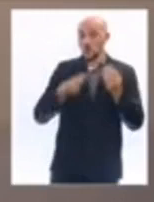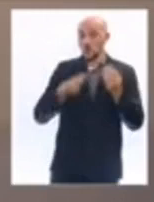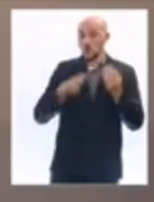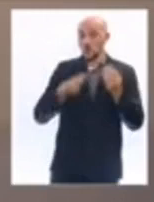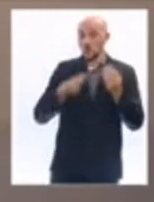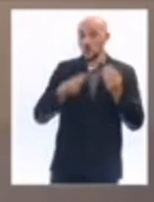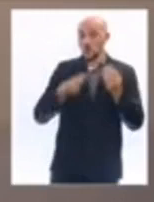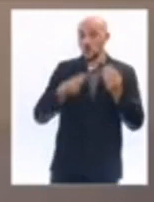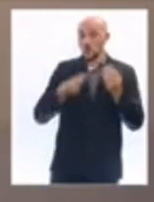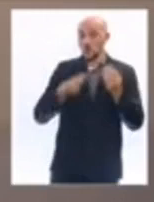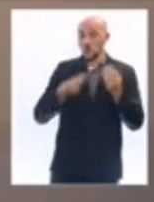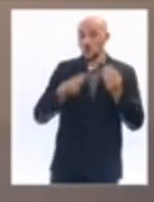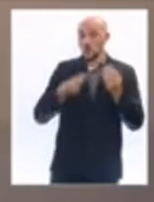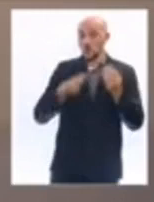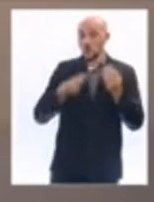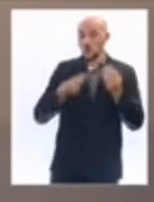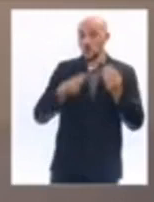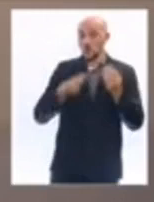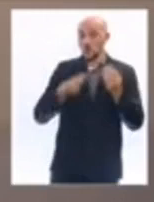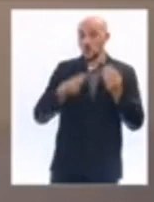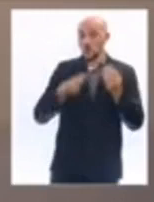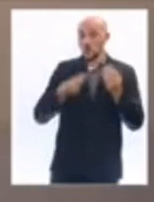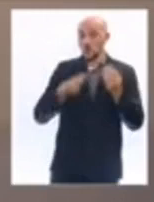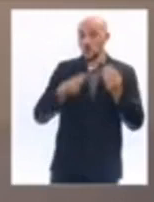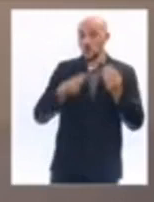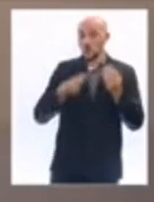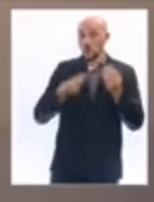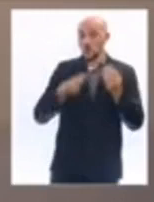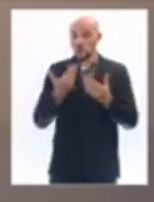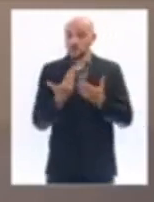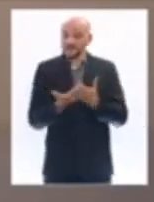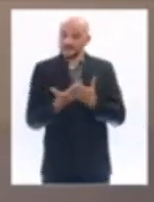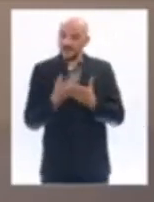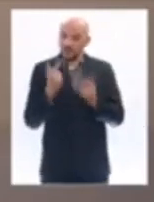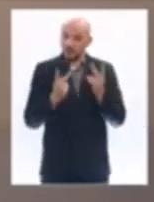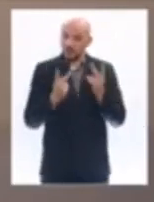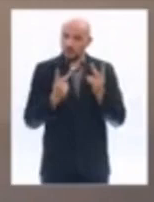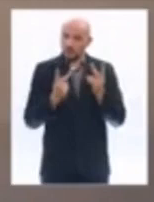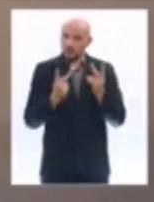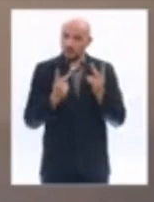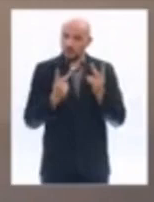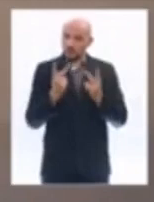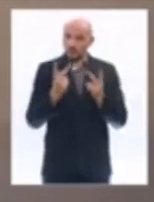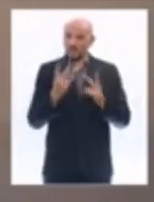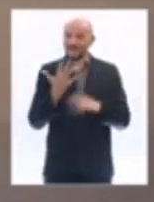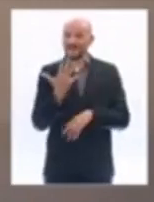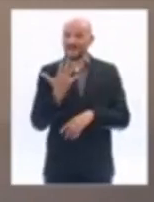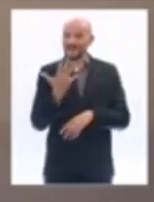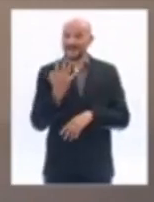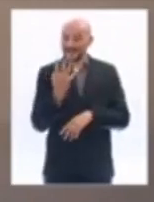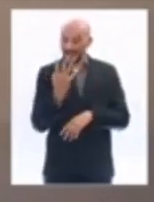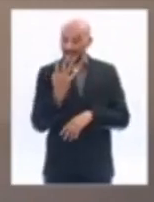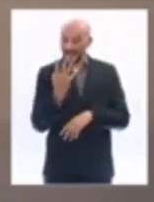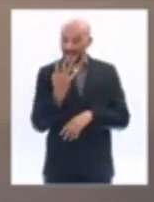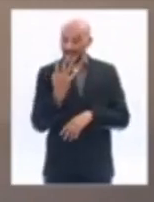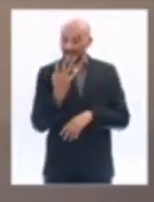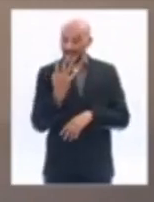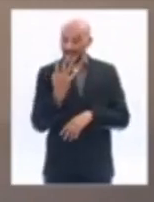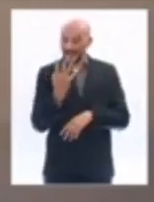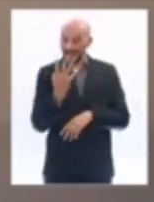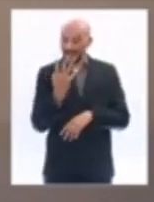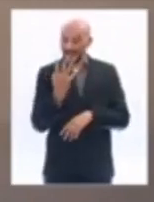répète, sont à peu près celles que prennent les pays comparables aux nôtres confrontés,